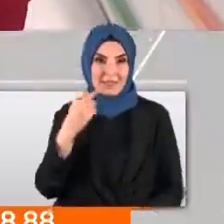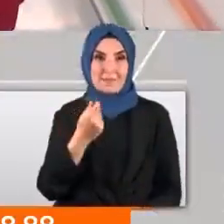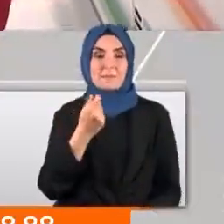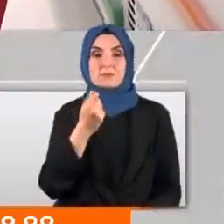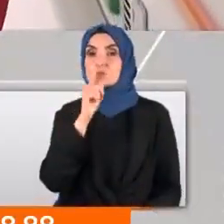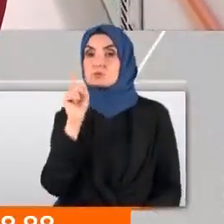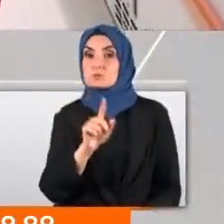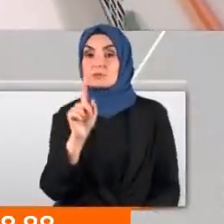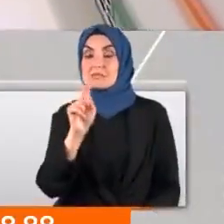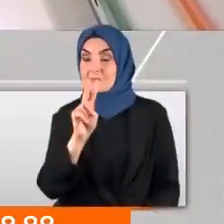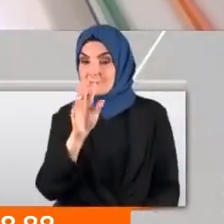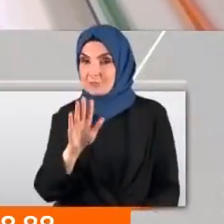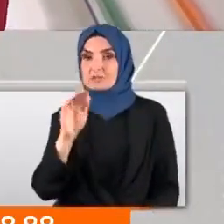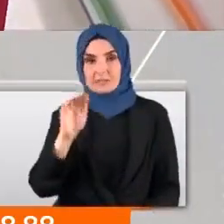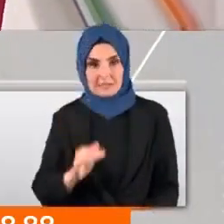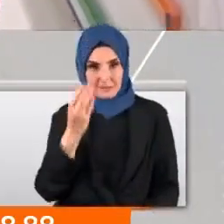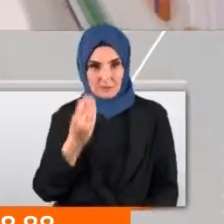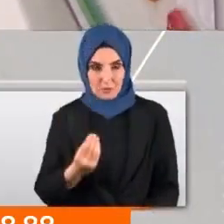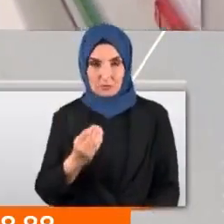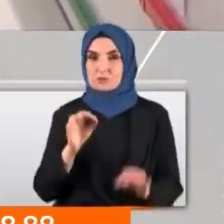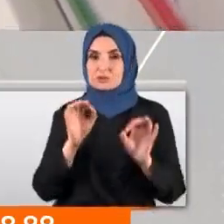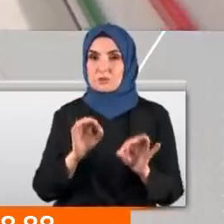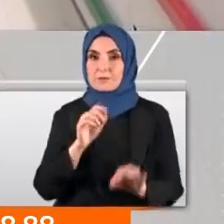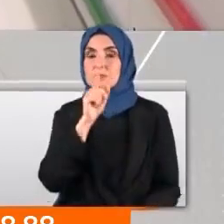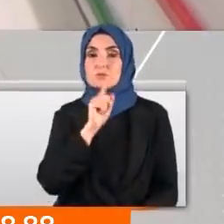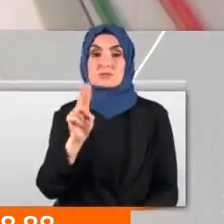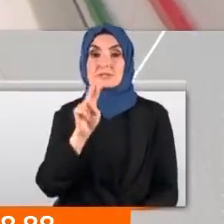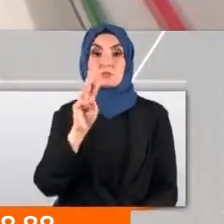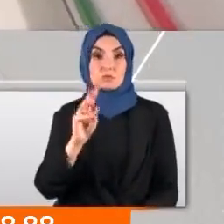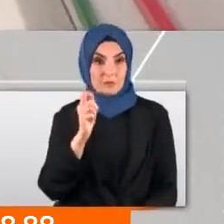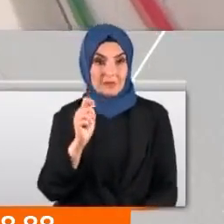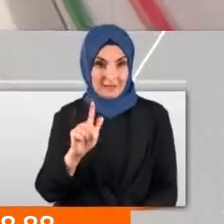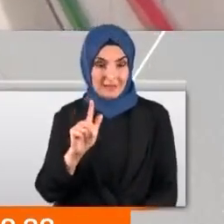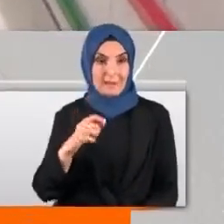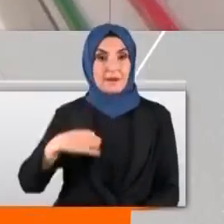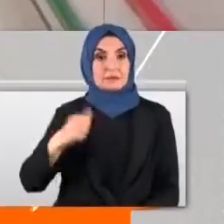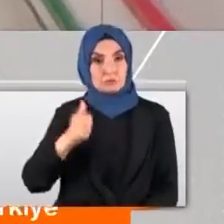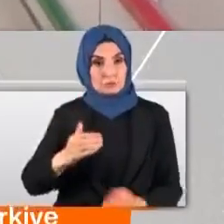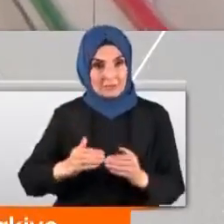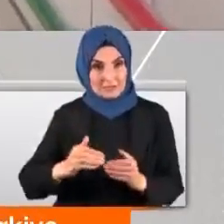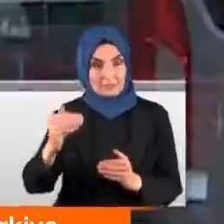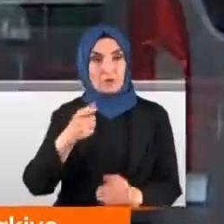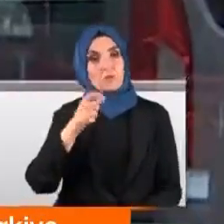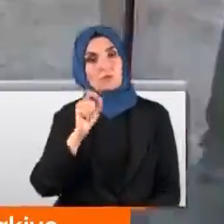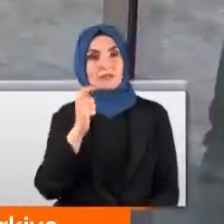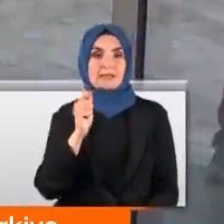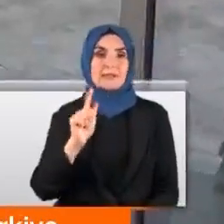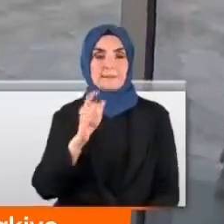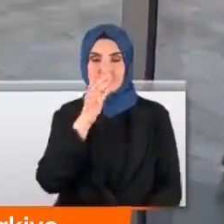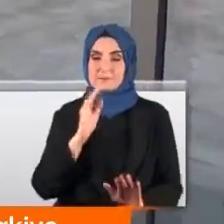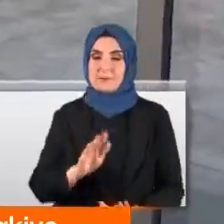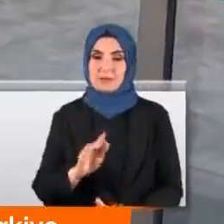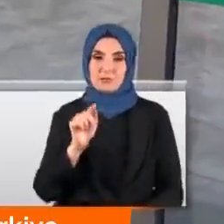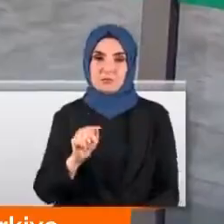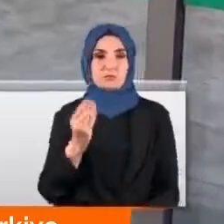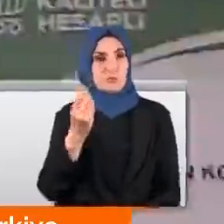etinde. Şu an kilosu 123 lira ve pazartesi günden itibaren 90 liraya kadar düşmesi bekleniyor. Çok iyi. Diğer marketler